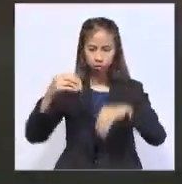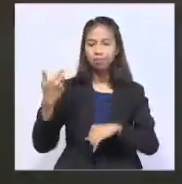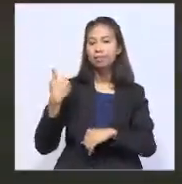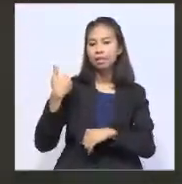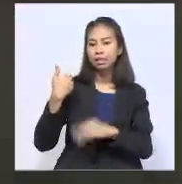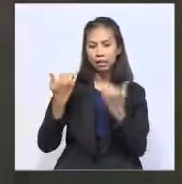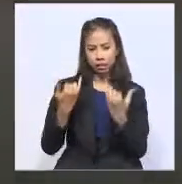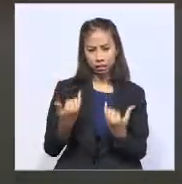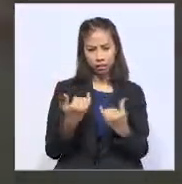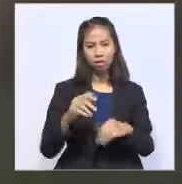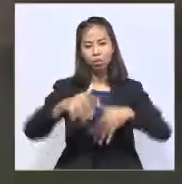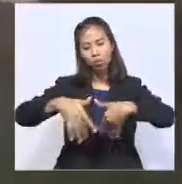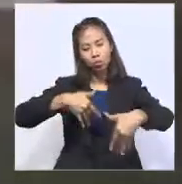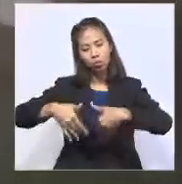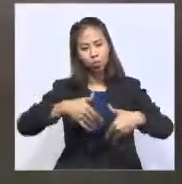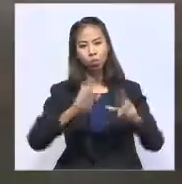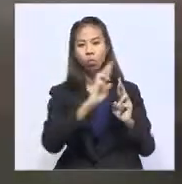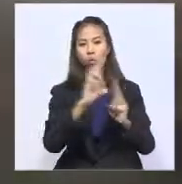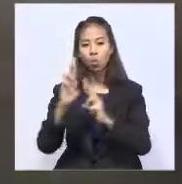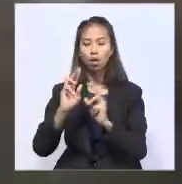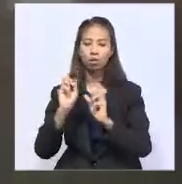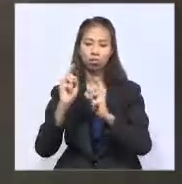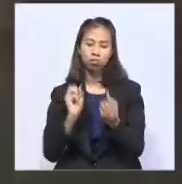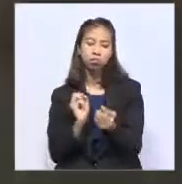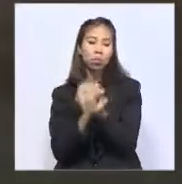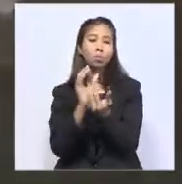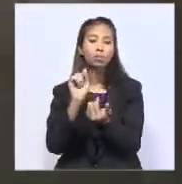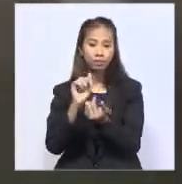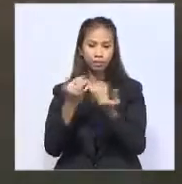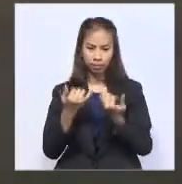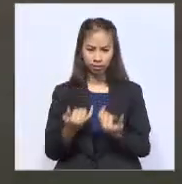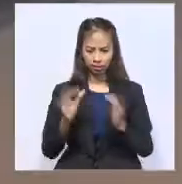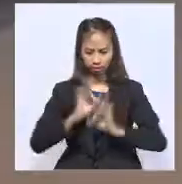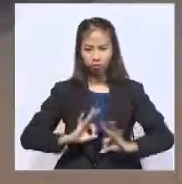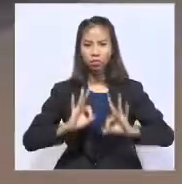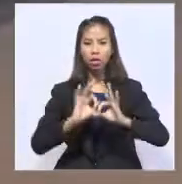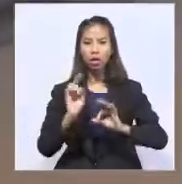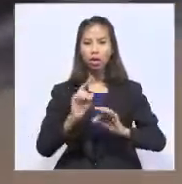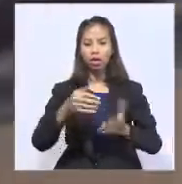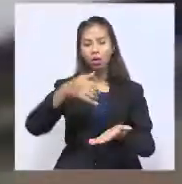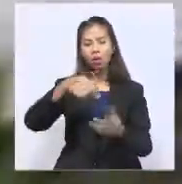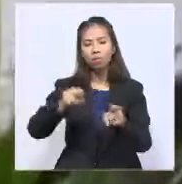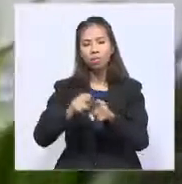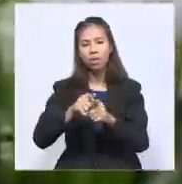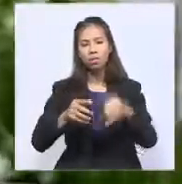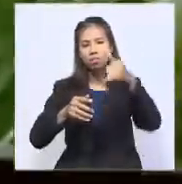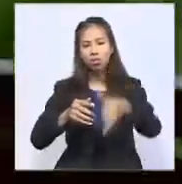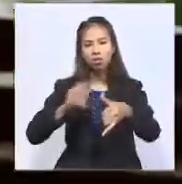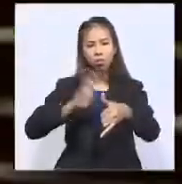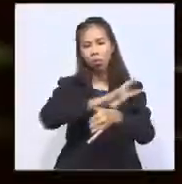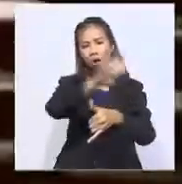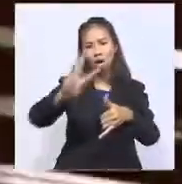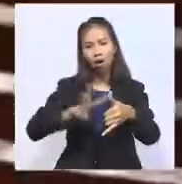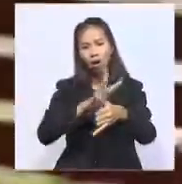ชาชนนะคะระวังอันตรายจากพายุฤดูร้อนที่เกิดขึ้นค่ะโดยขอให้หลีกเลี่ยงการอยู่ในที่โล่งแจ้งหลีกเลี่ยงการอ